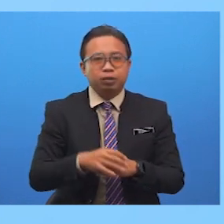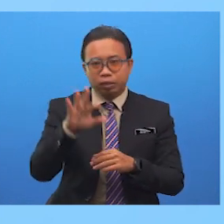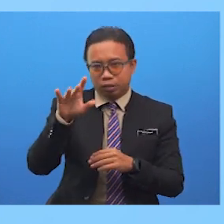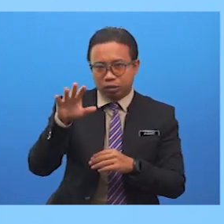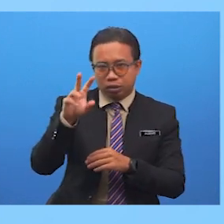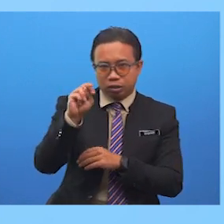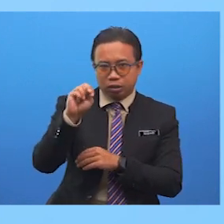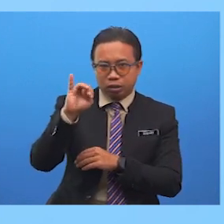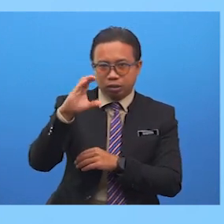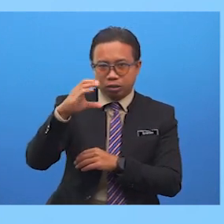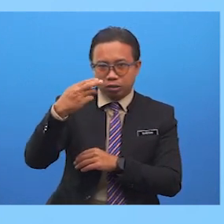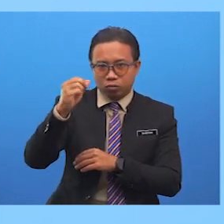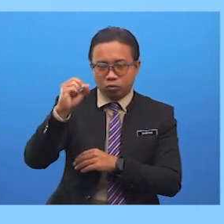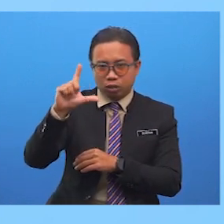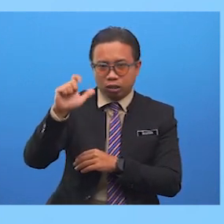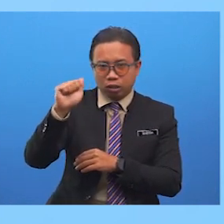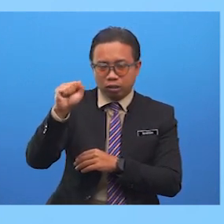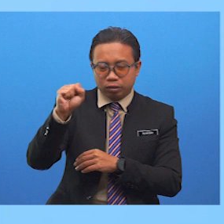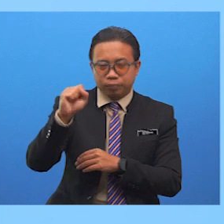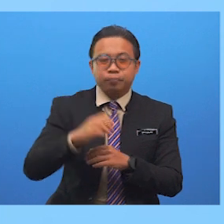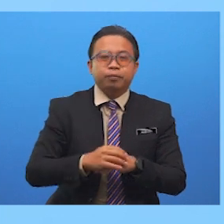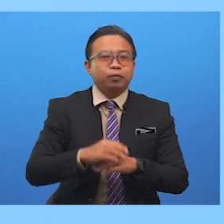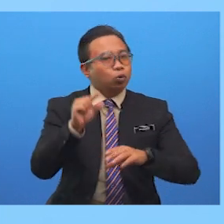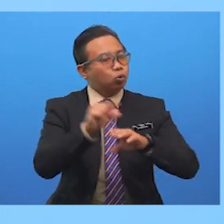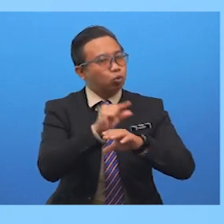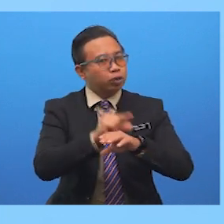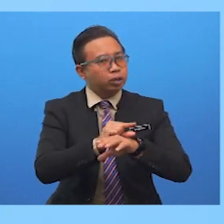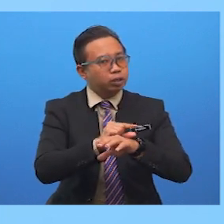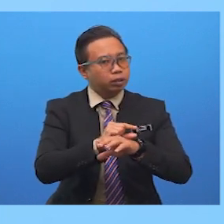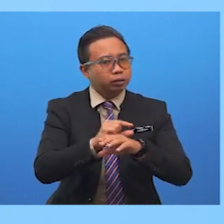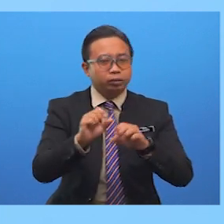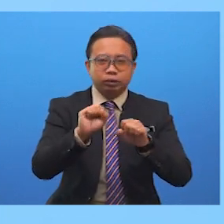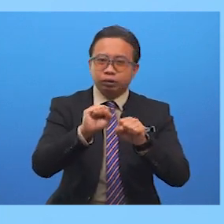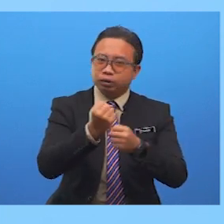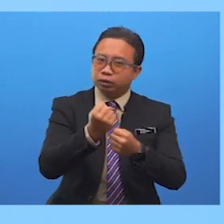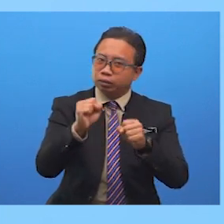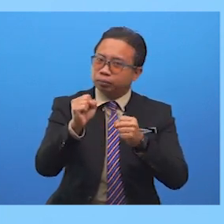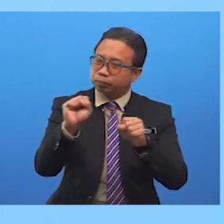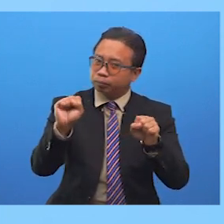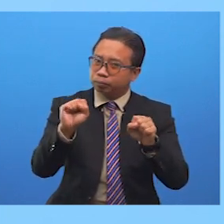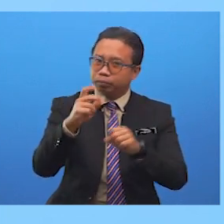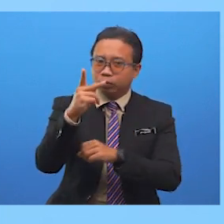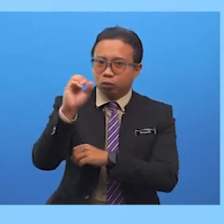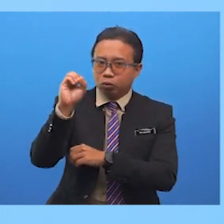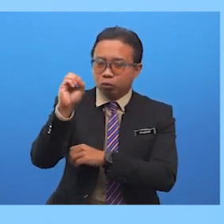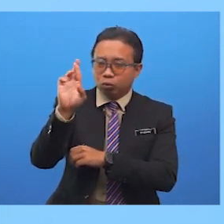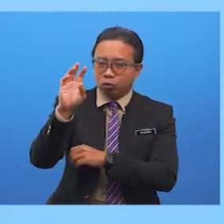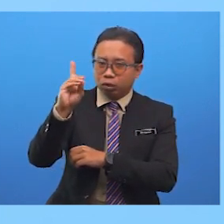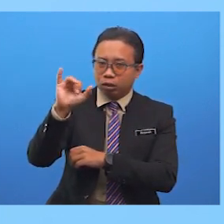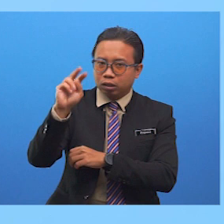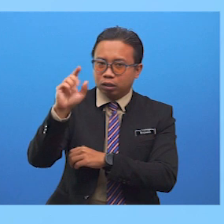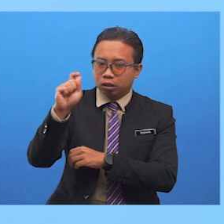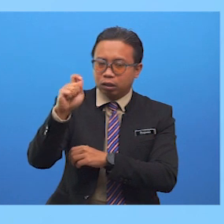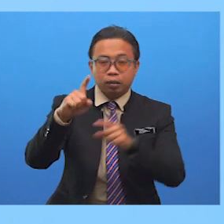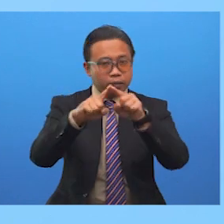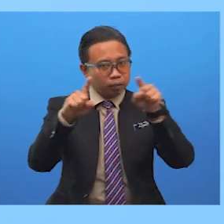olisme beliau menggunakan sistem koordinat segiempat tepat dan dikatakan orang